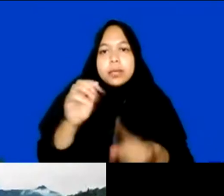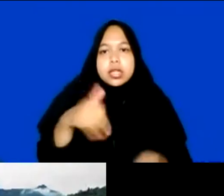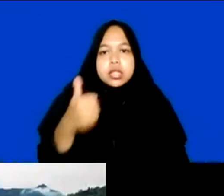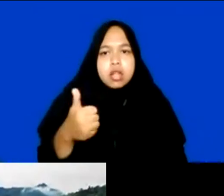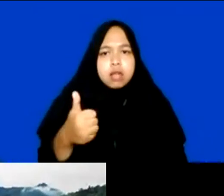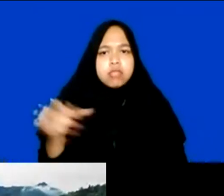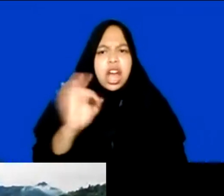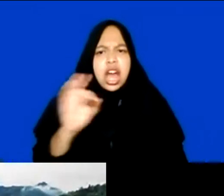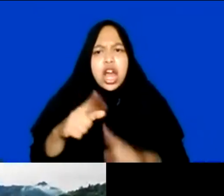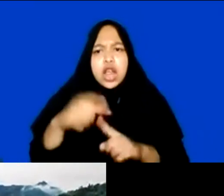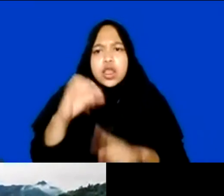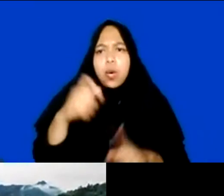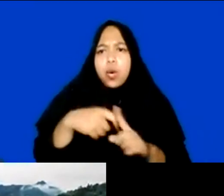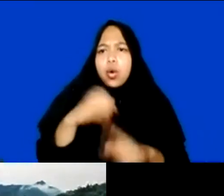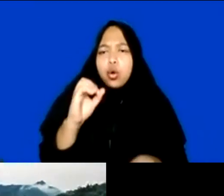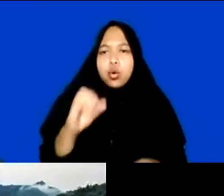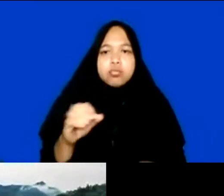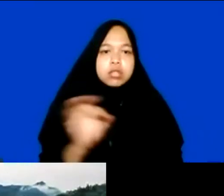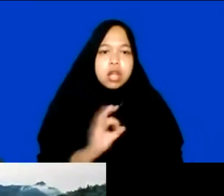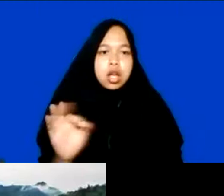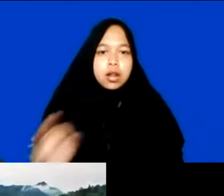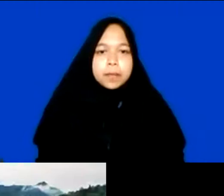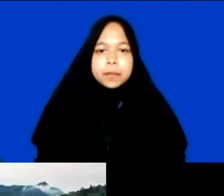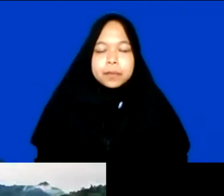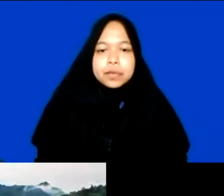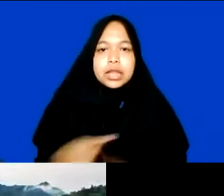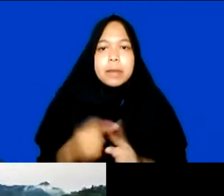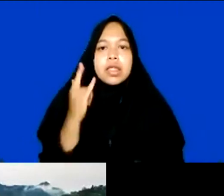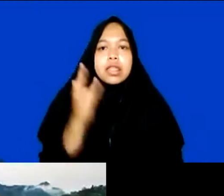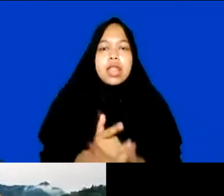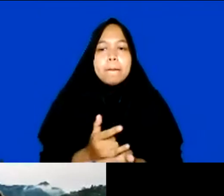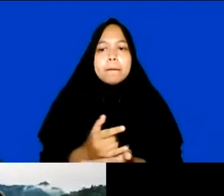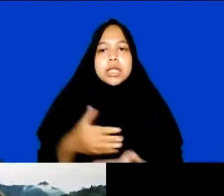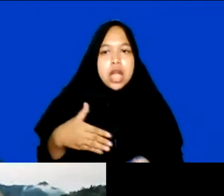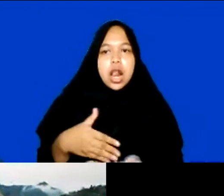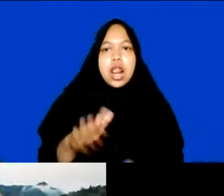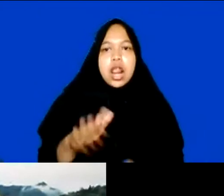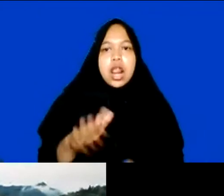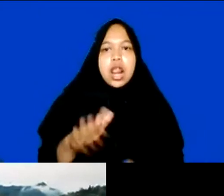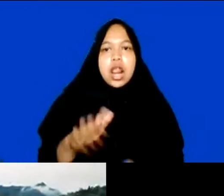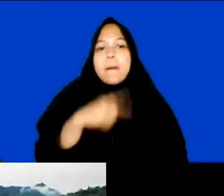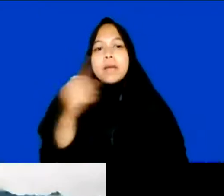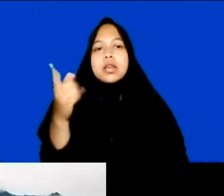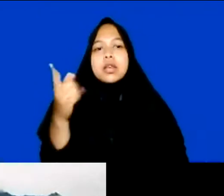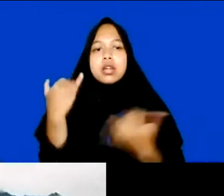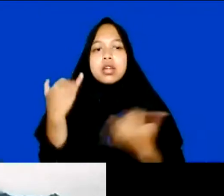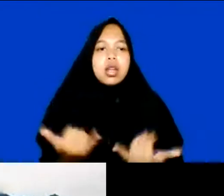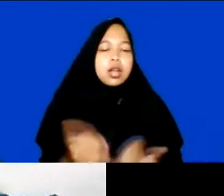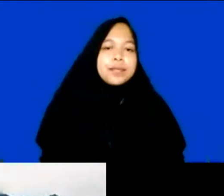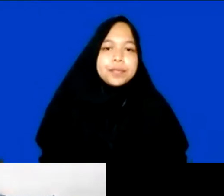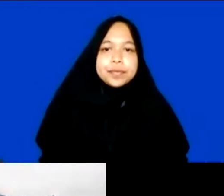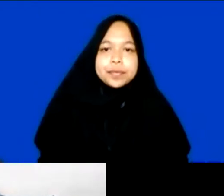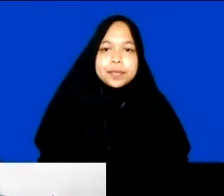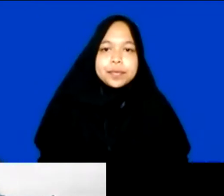nggak ada apa. Tapi ya bisa jalan sampai sekarang juga ya syukur masih bisa bergerak lah 5 tahun ini seperti